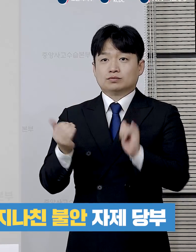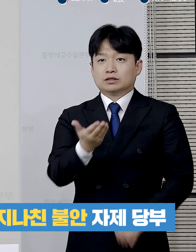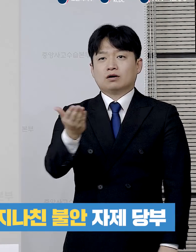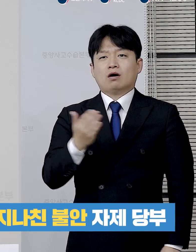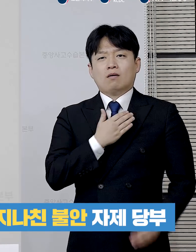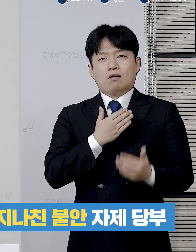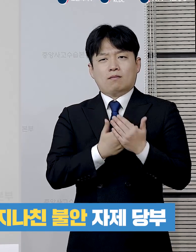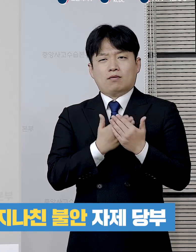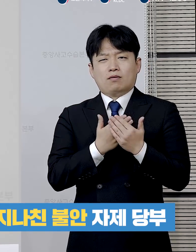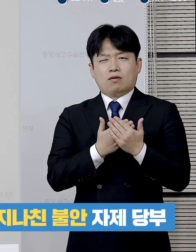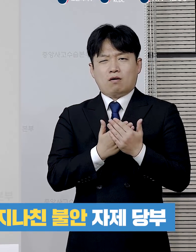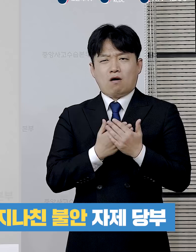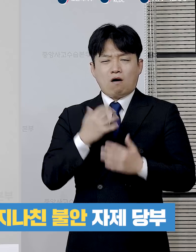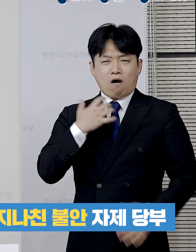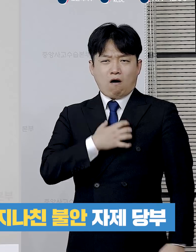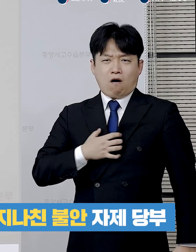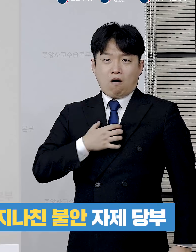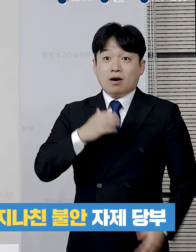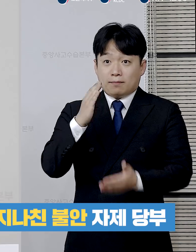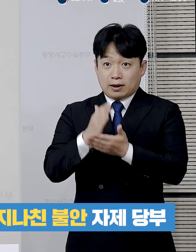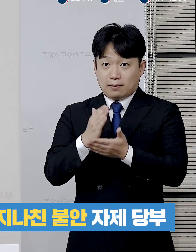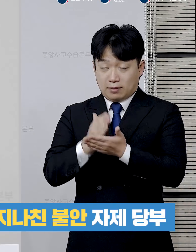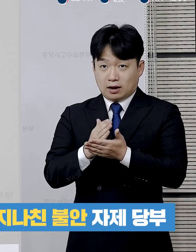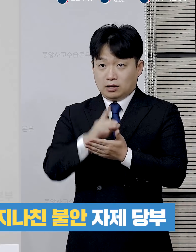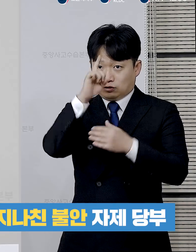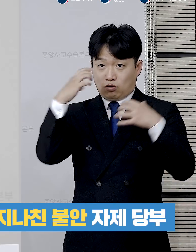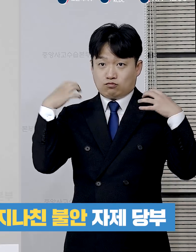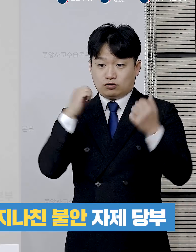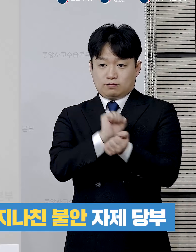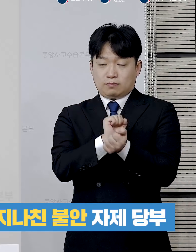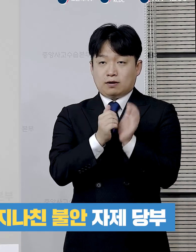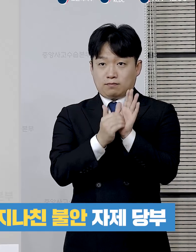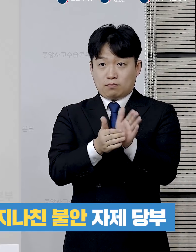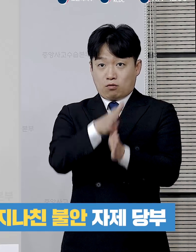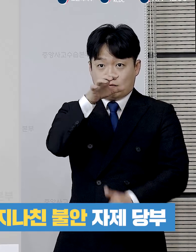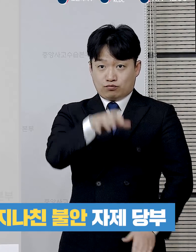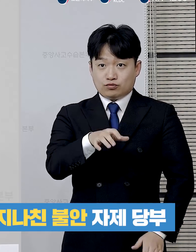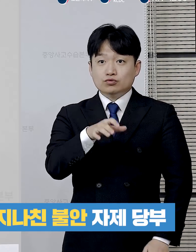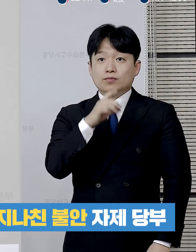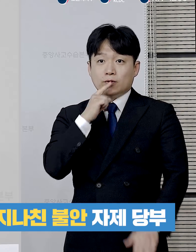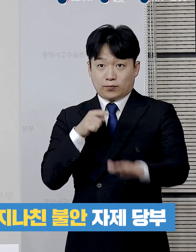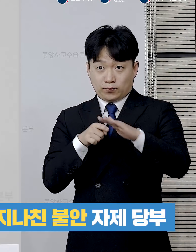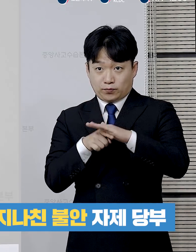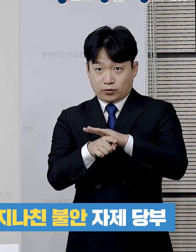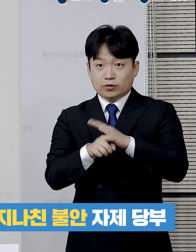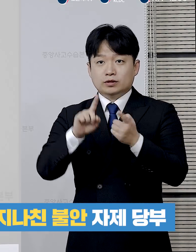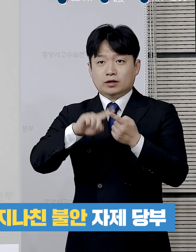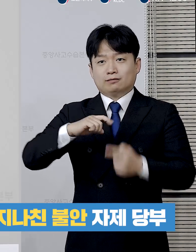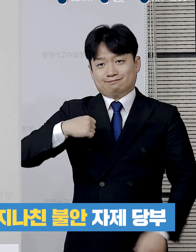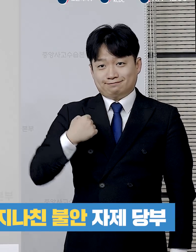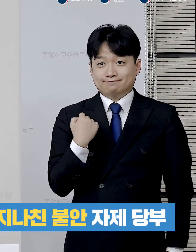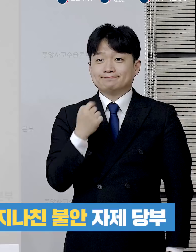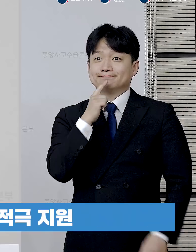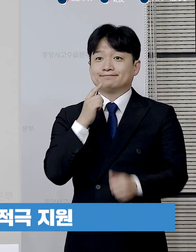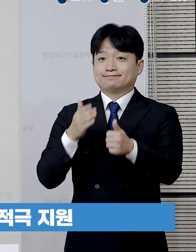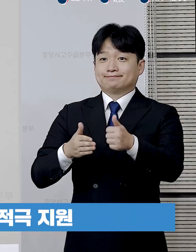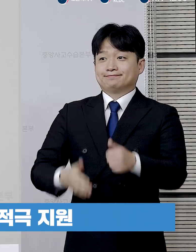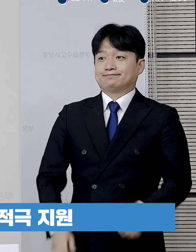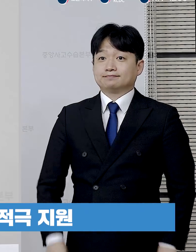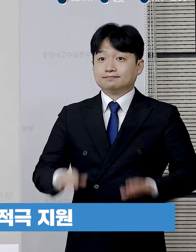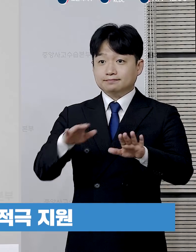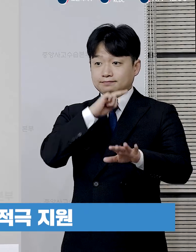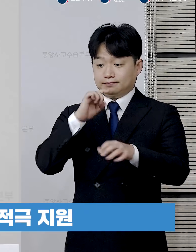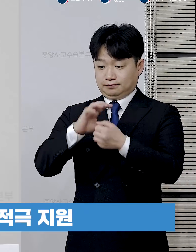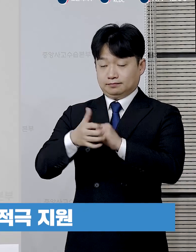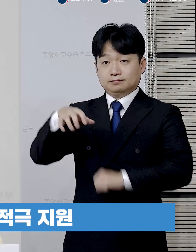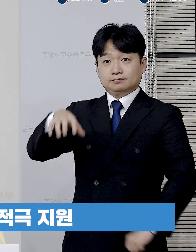여러분들께서는 지나치게 불안해하시지 말고 방역 당국의 조치에 따라주실 것을 당부드립니다.